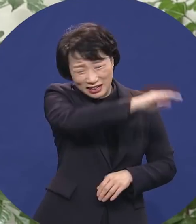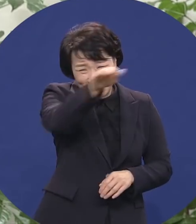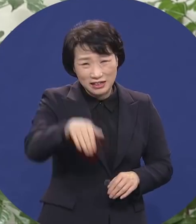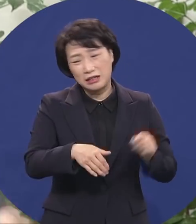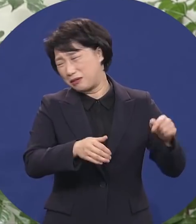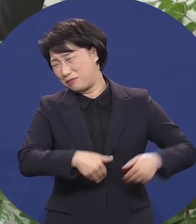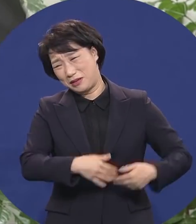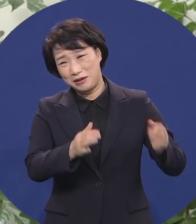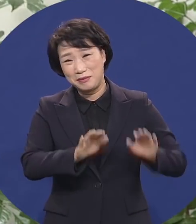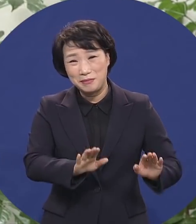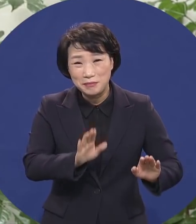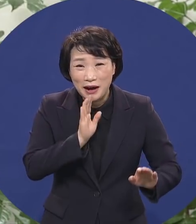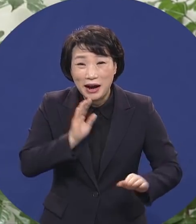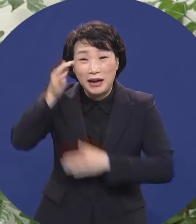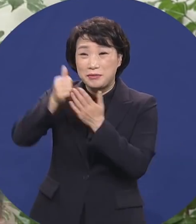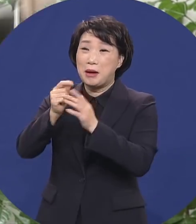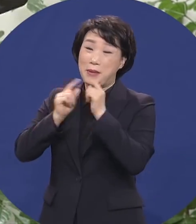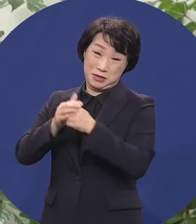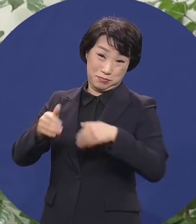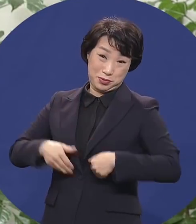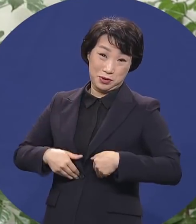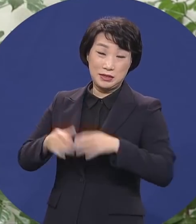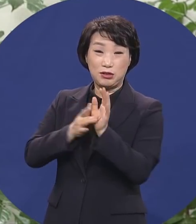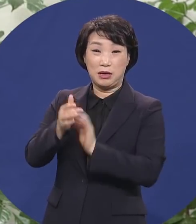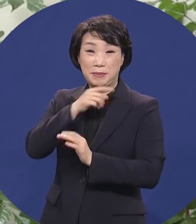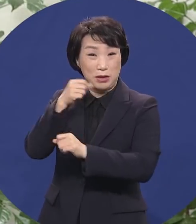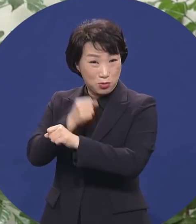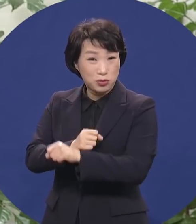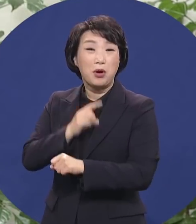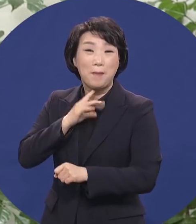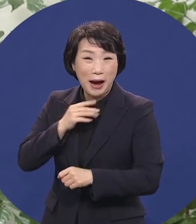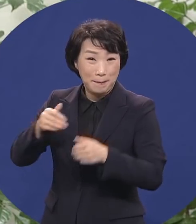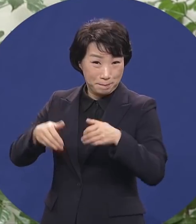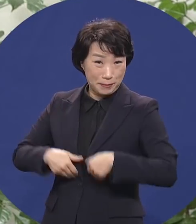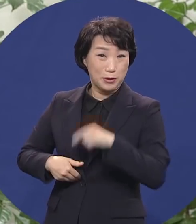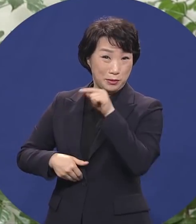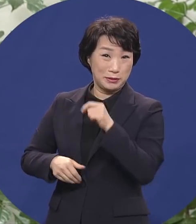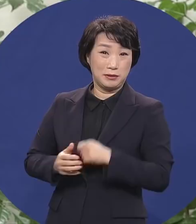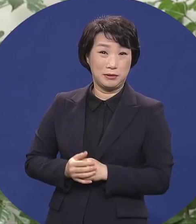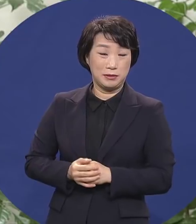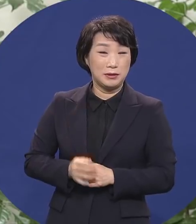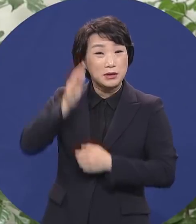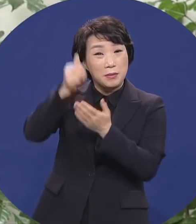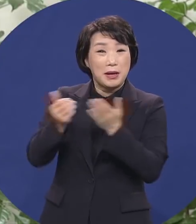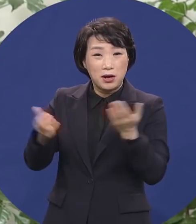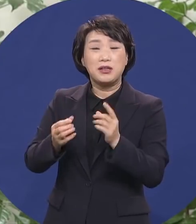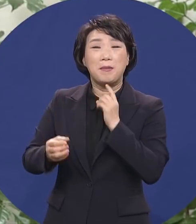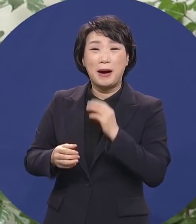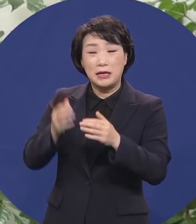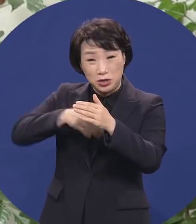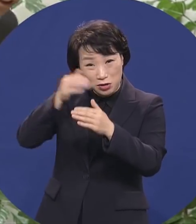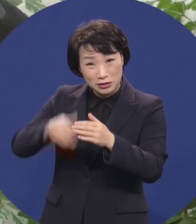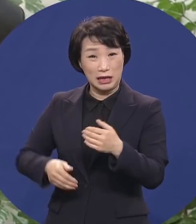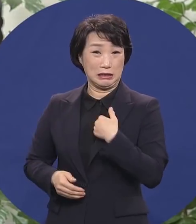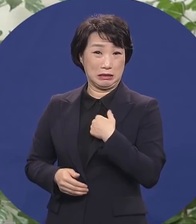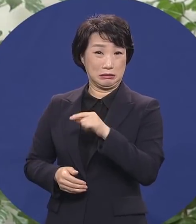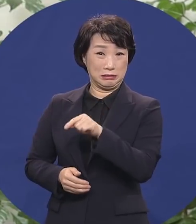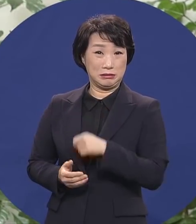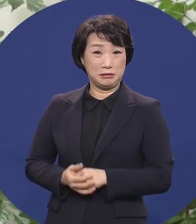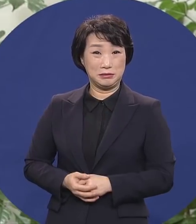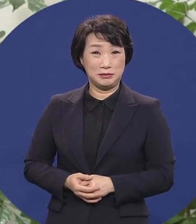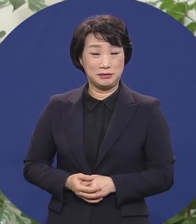말입니다. 하나님의 말씀이요 예수의 피의 공로만 필요하다 이 말이요, 성령의 역사만이 절대적이다 이 말입니다.